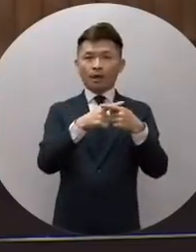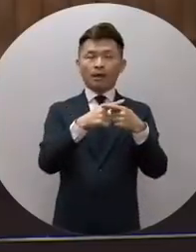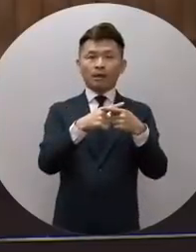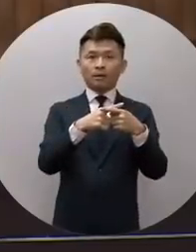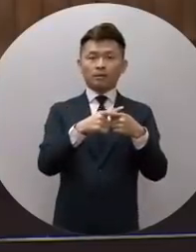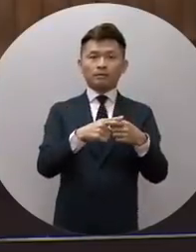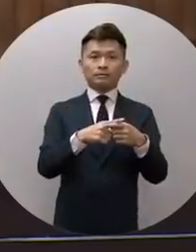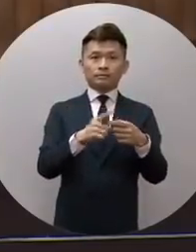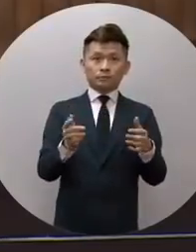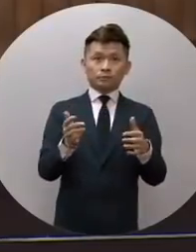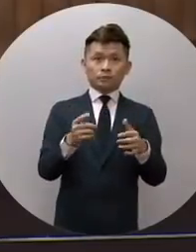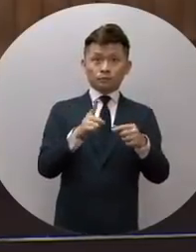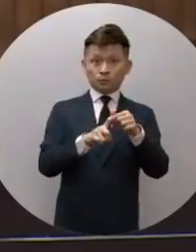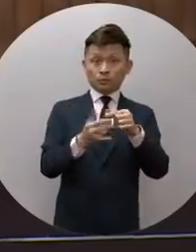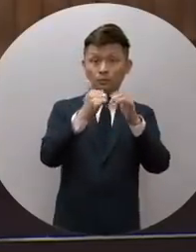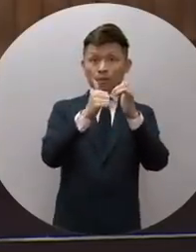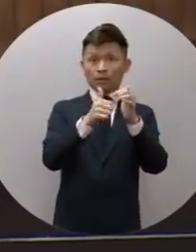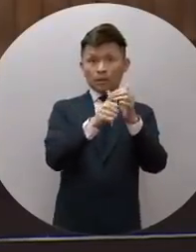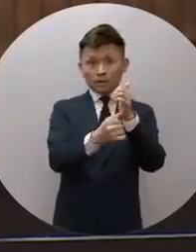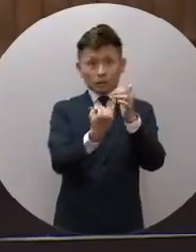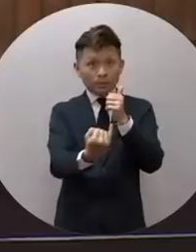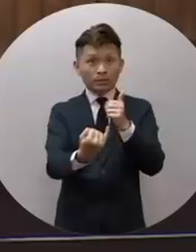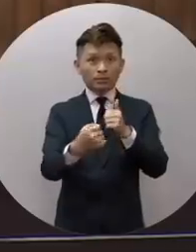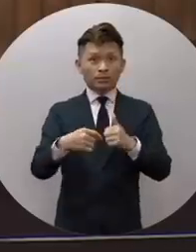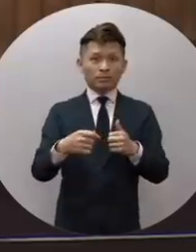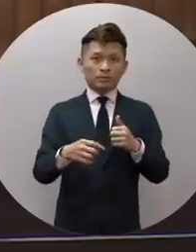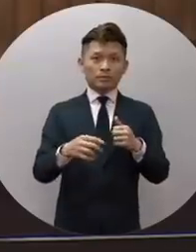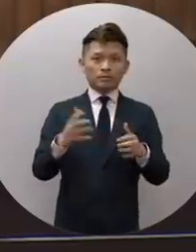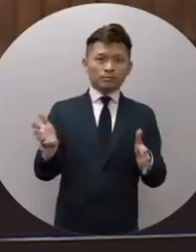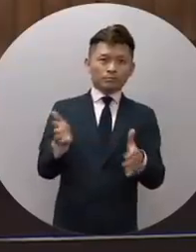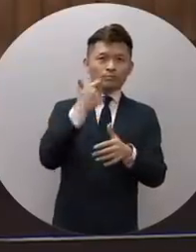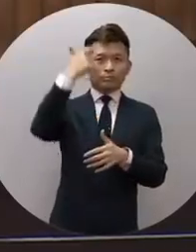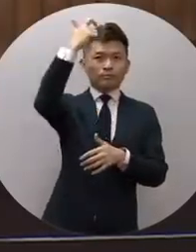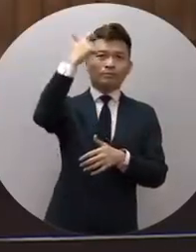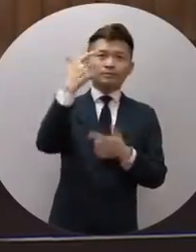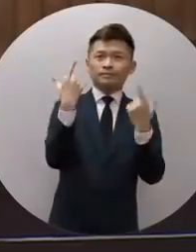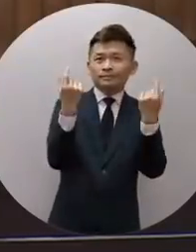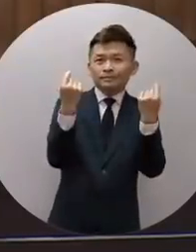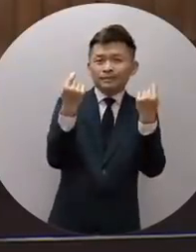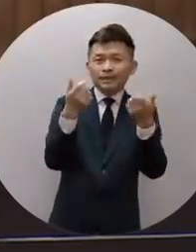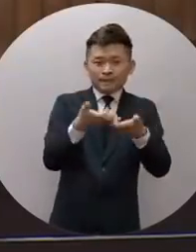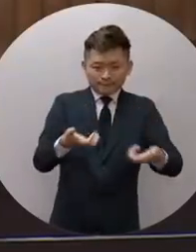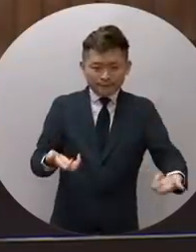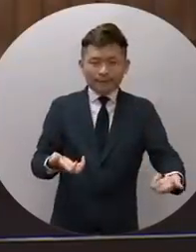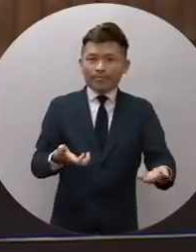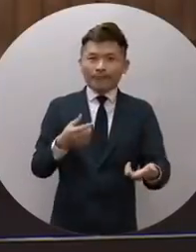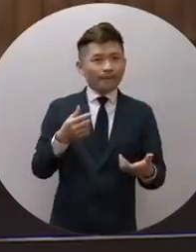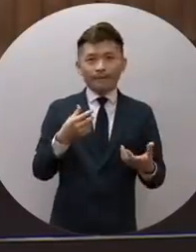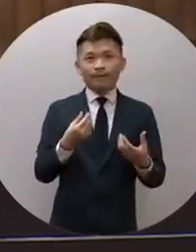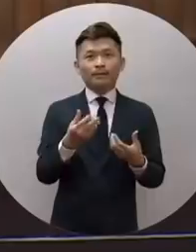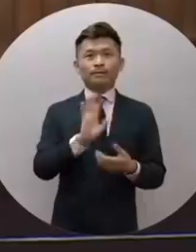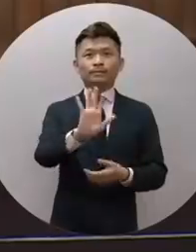以中华儿女本是同根生，建构难以切割的关系，也